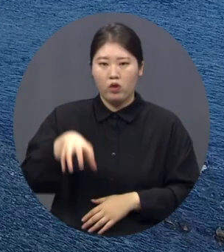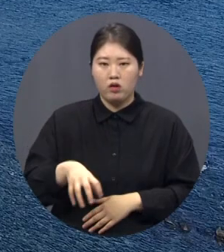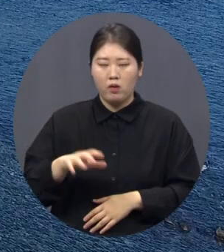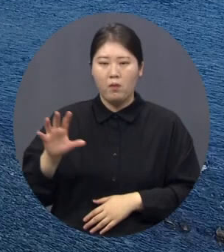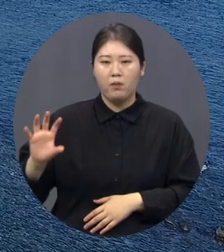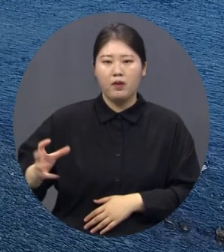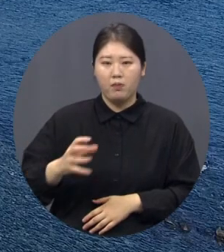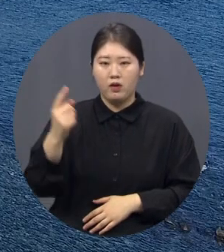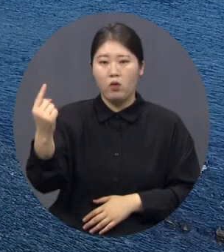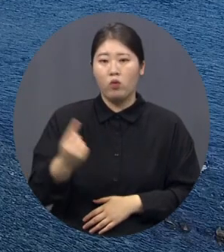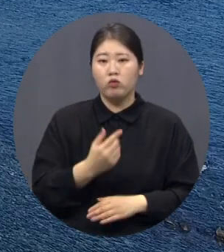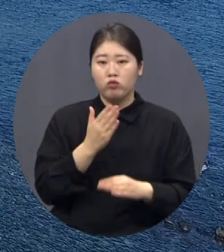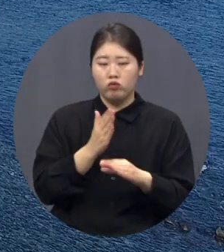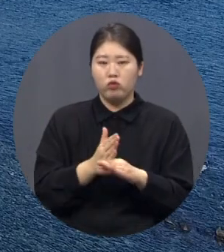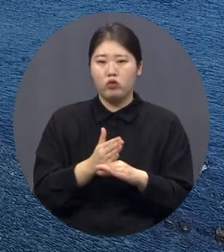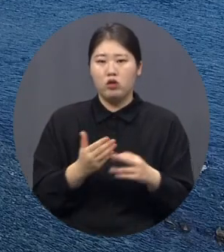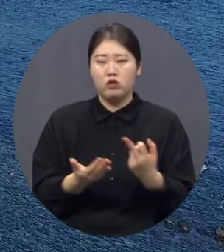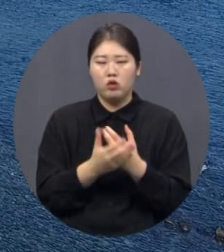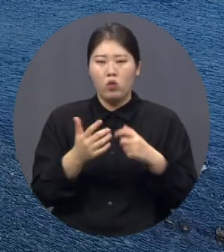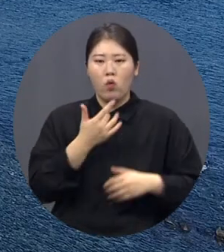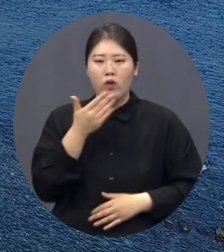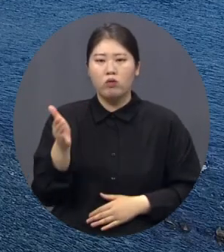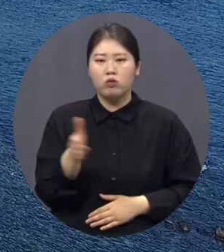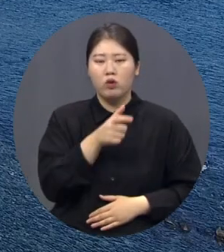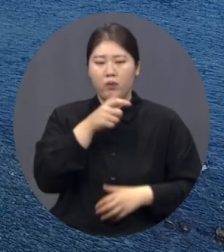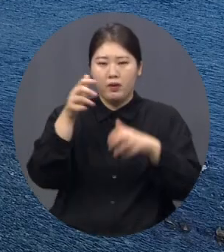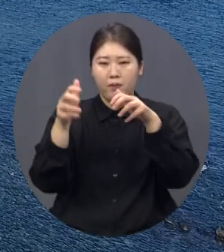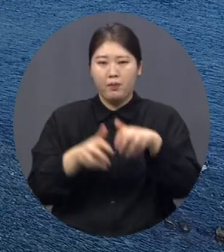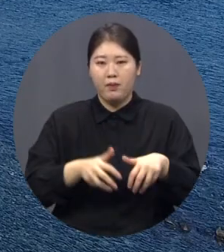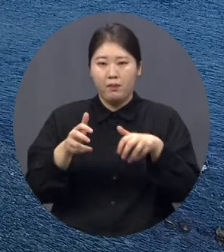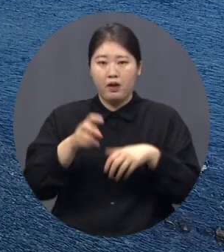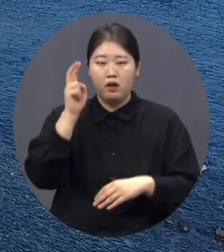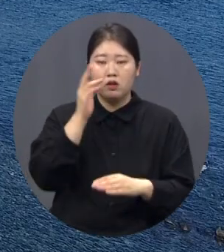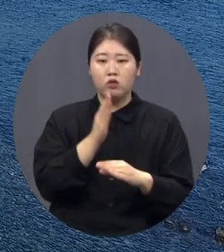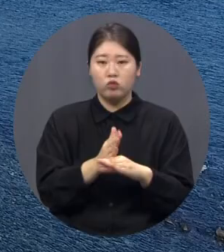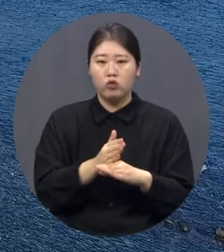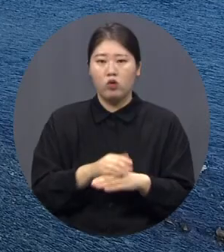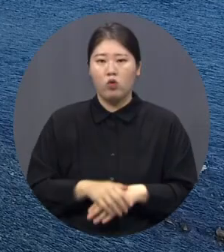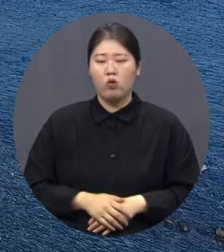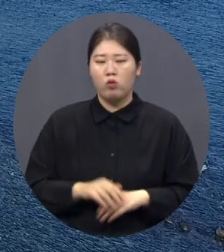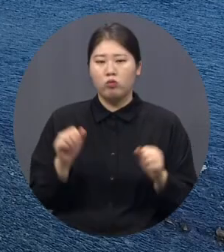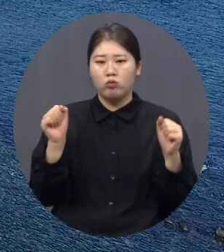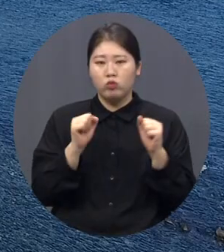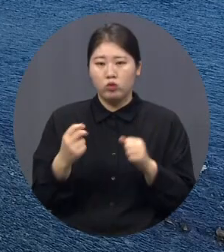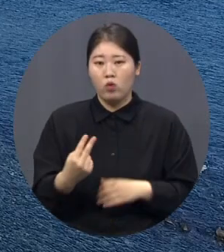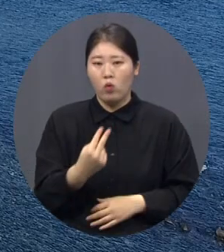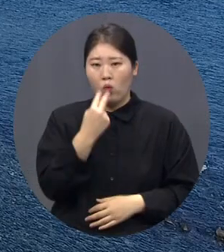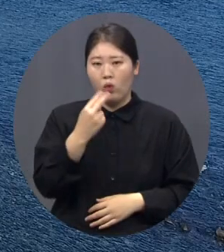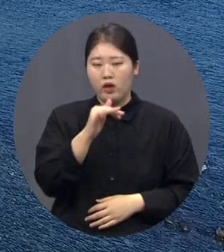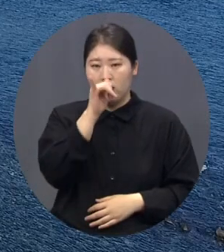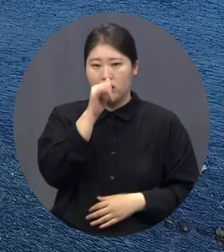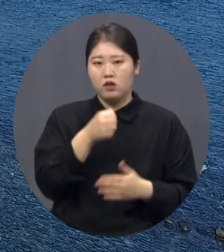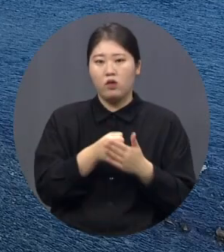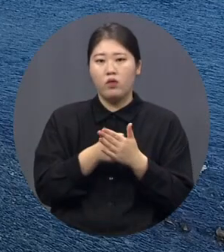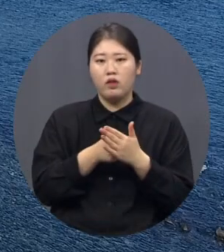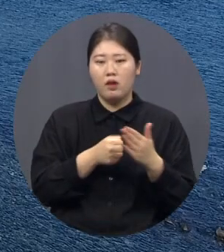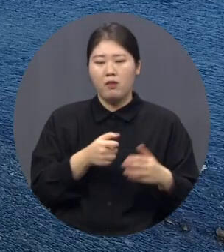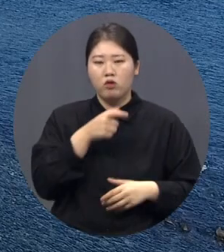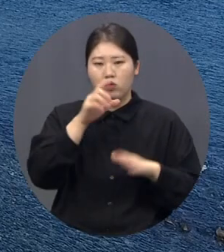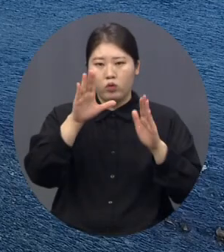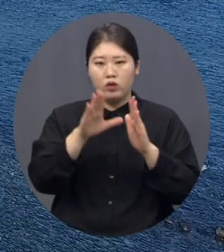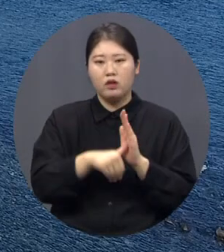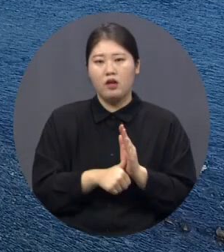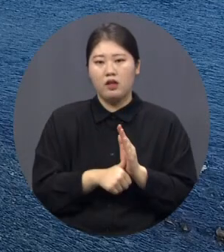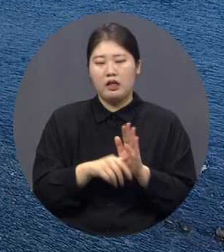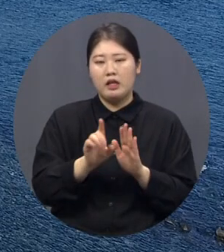북상하면서 제주도는 화요일부터 비가 내리기 시작하겠고요 북쪽에서 내려오는 창고기 영향으로 수요일에는 낮기온이